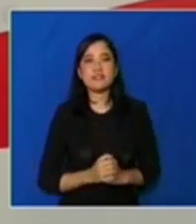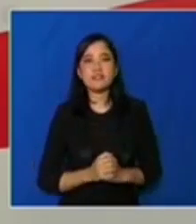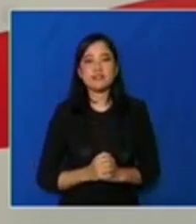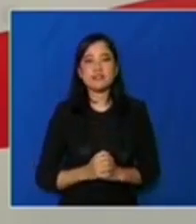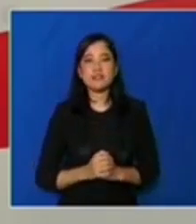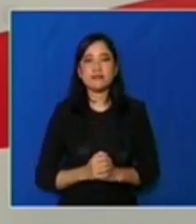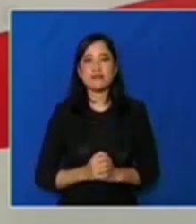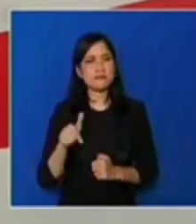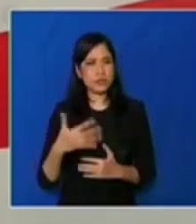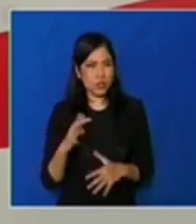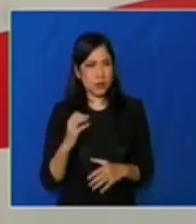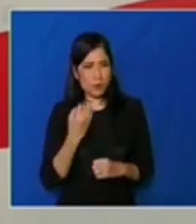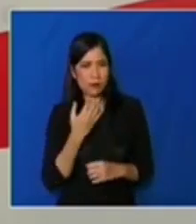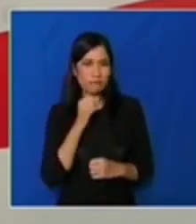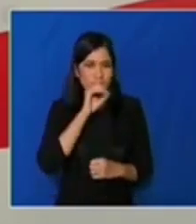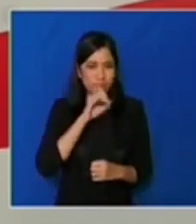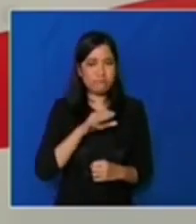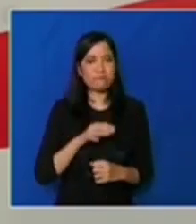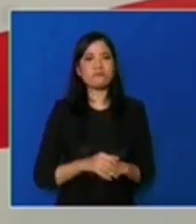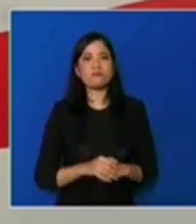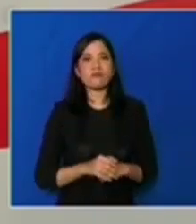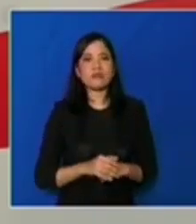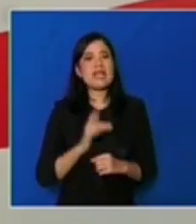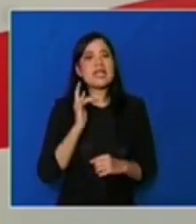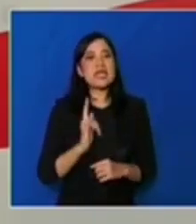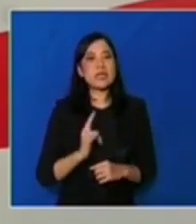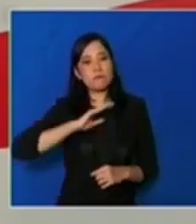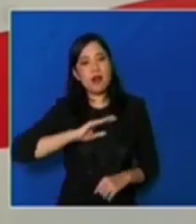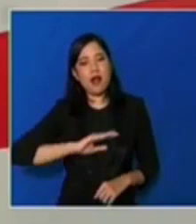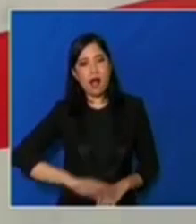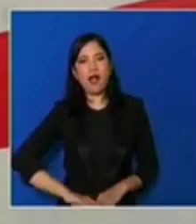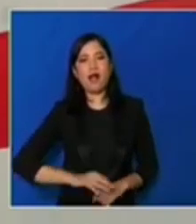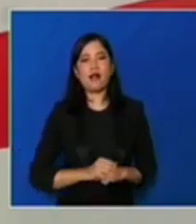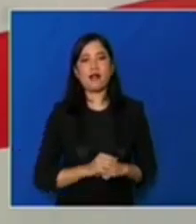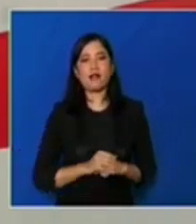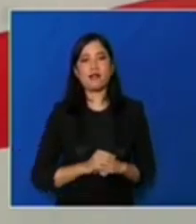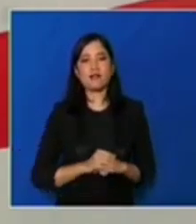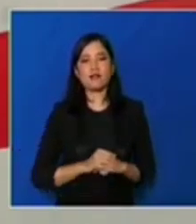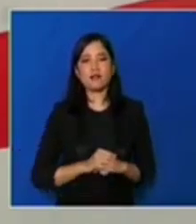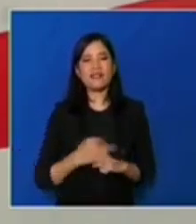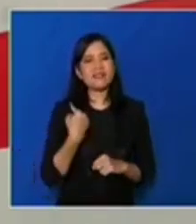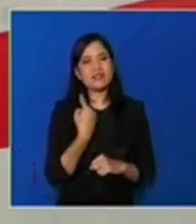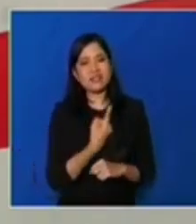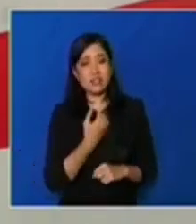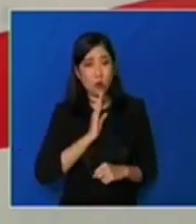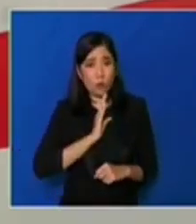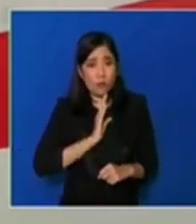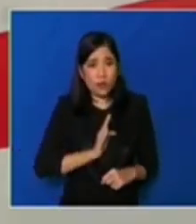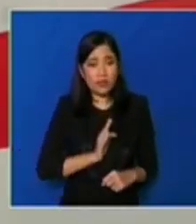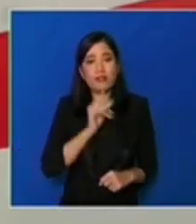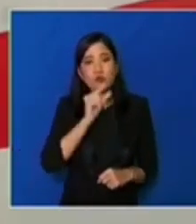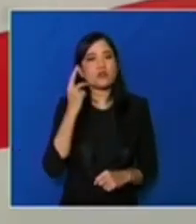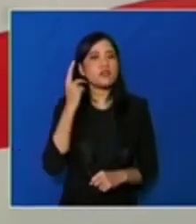perlu saya sampaikan sekali lagi Tetap tenang sekali lagi tetap kita komitmen untuk